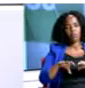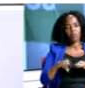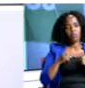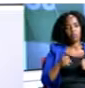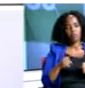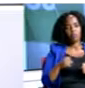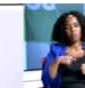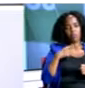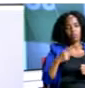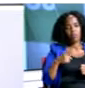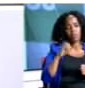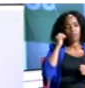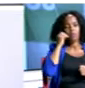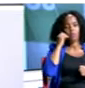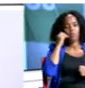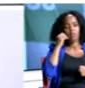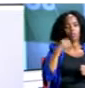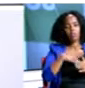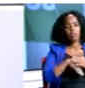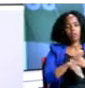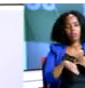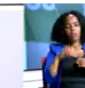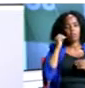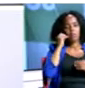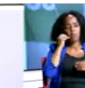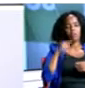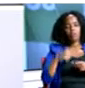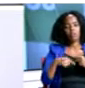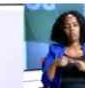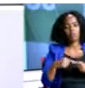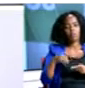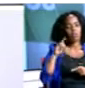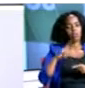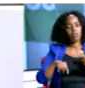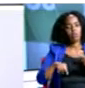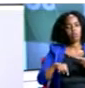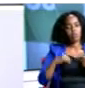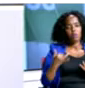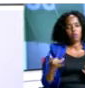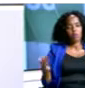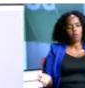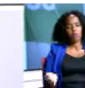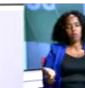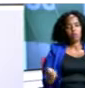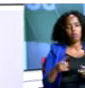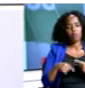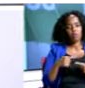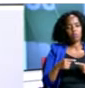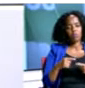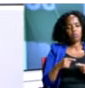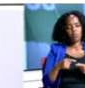gochu mala yokan meneke sellesote nemni sun garana besnet demu nerane gemu kunega moral shoj welkabati wante jurude roba